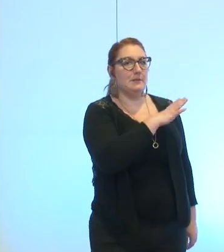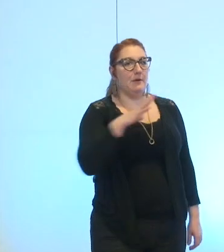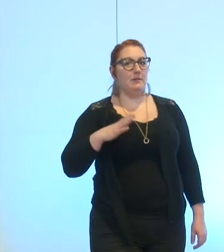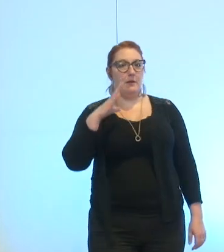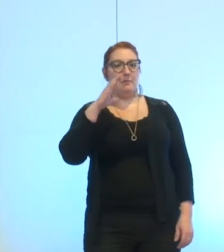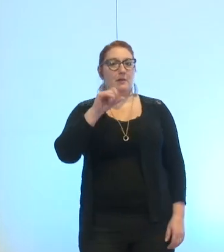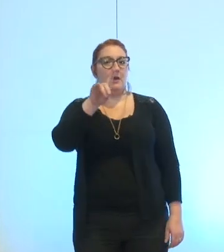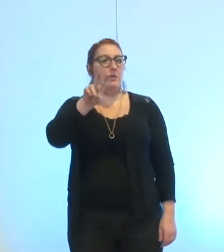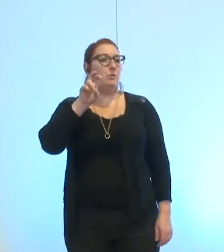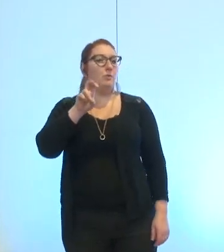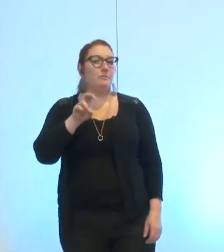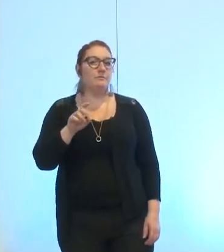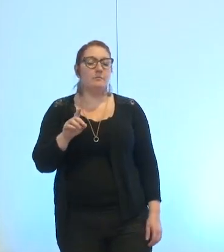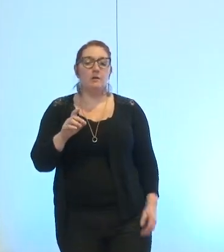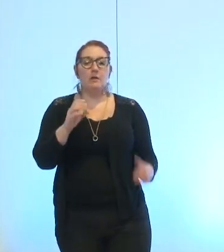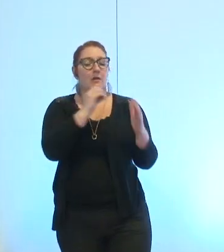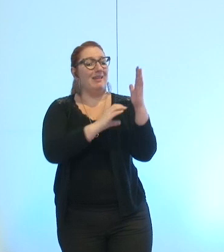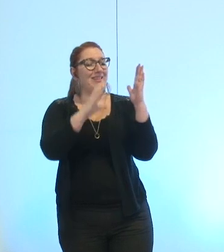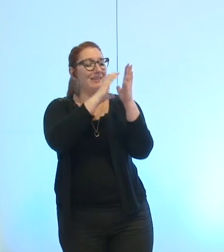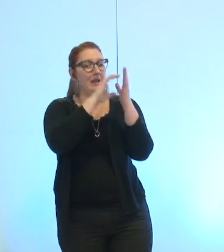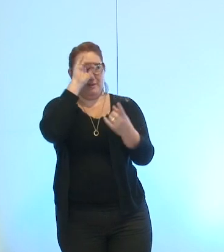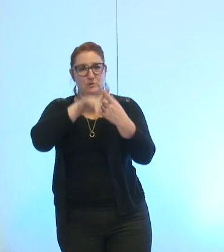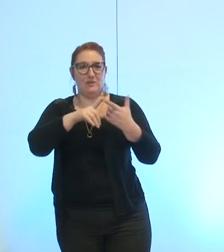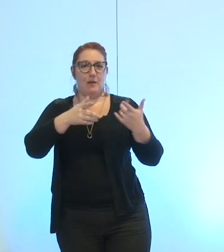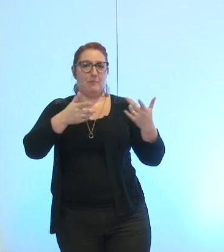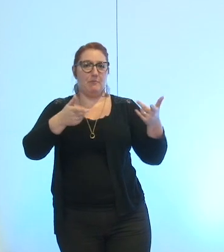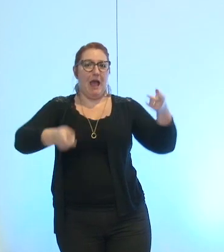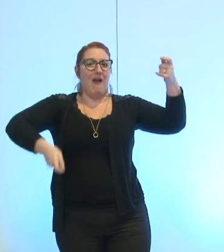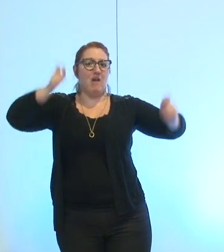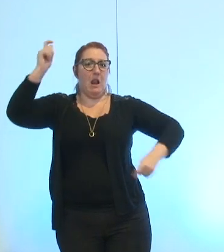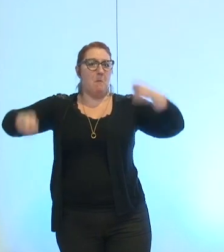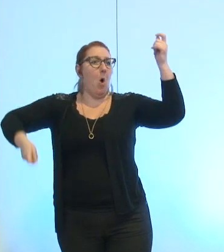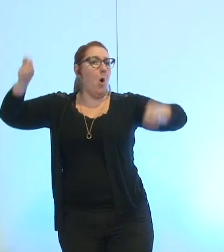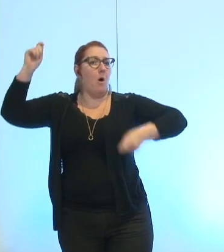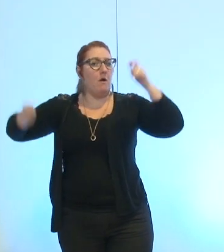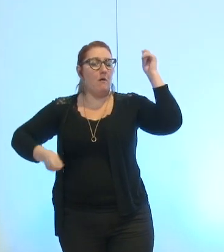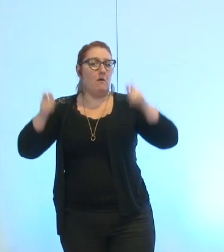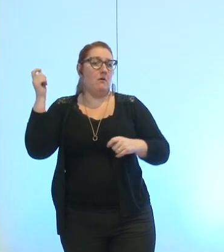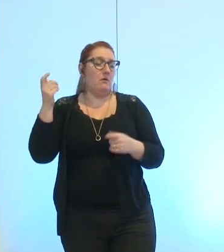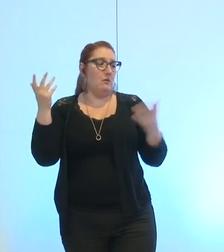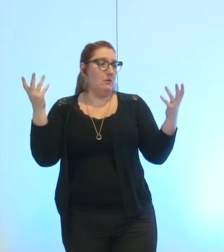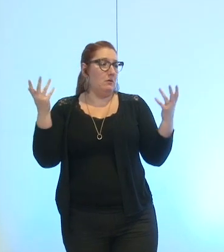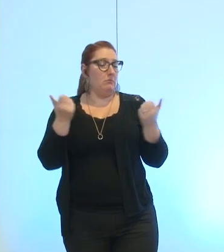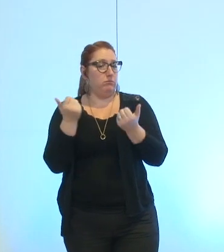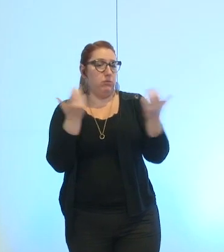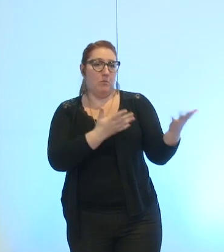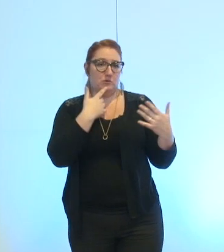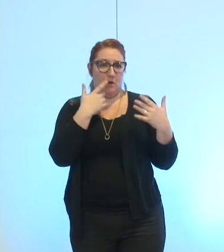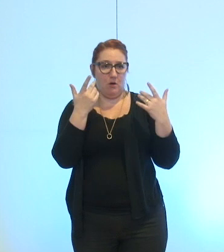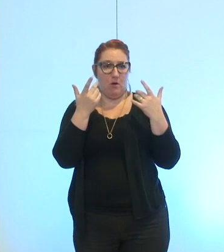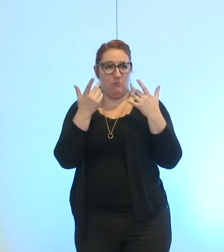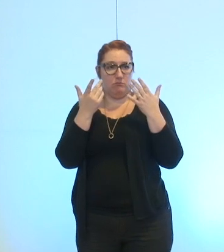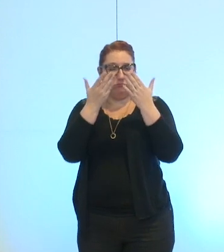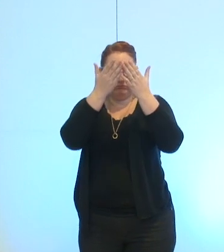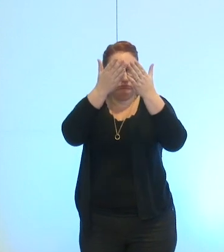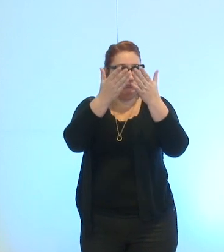Cadou dans cette délibération relative au ravalement vous proposez d'élargir le dispositif dans son périmètre et dans